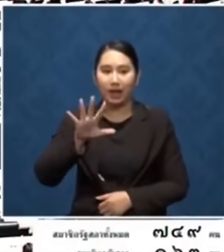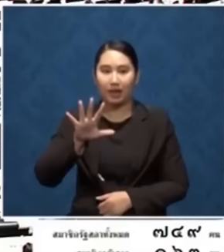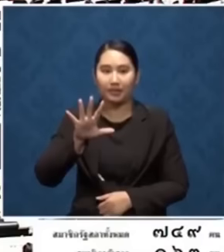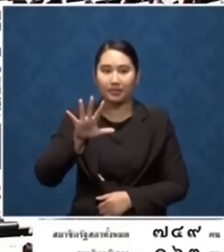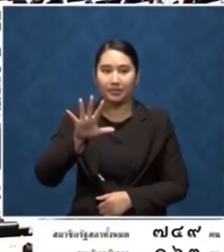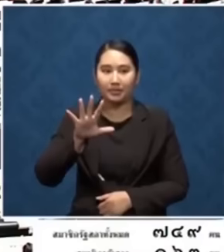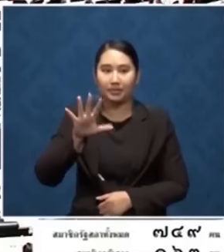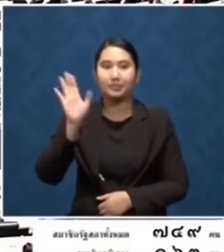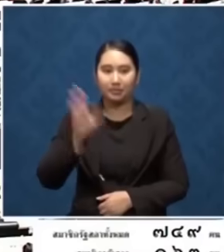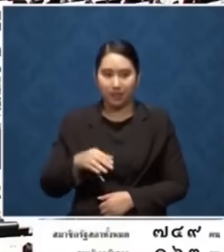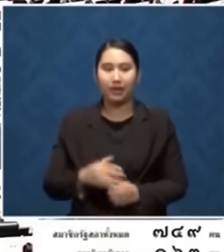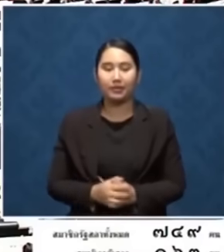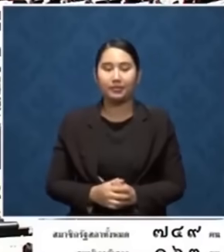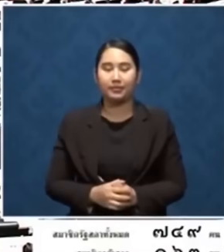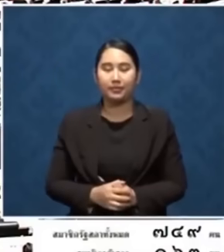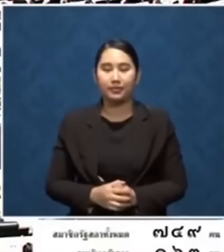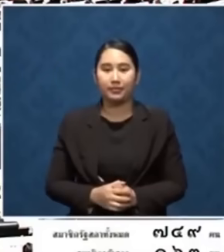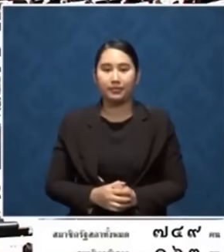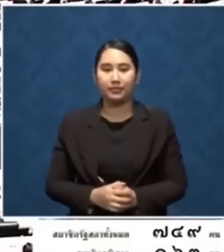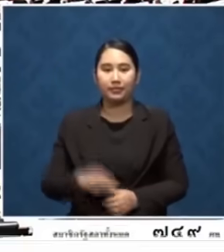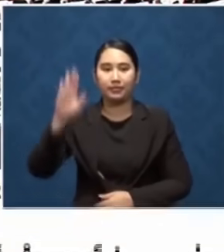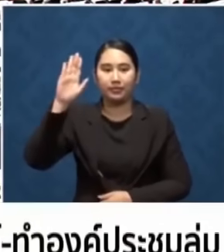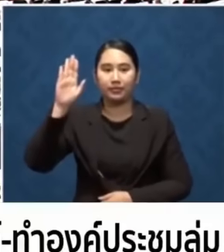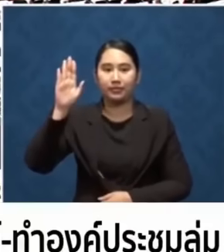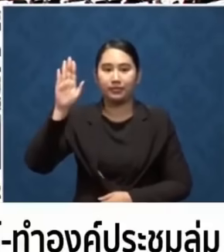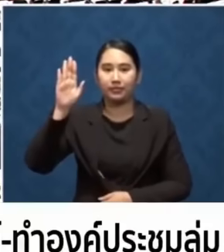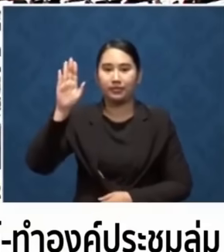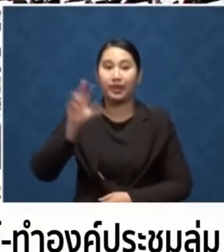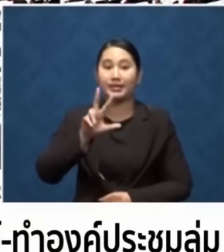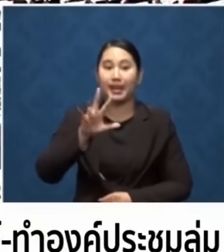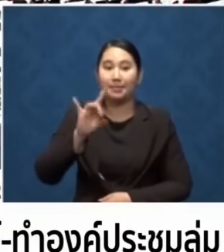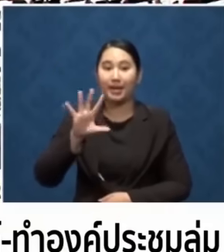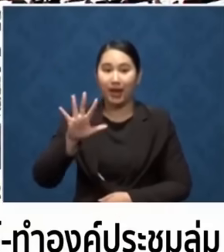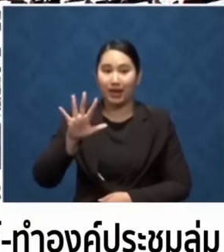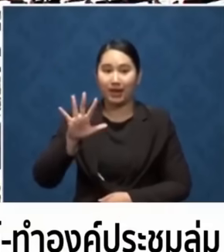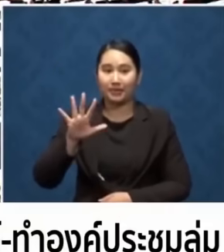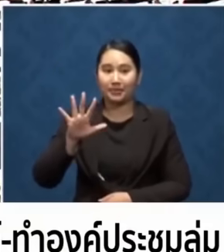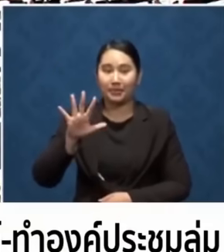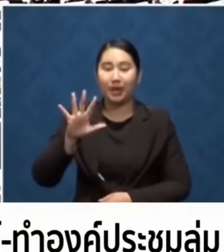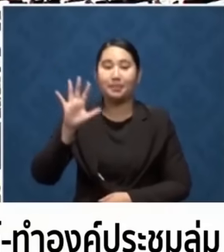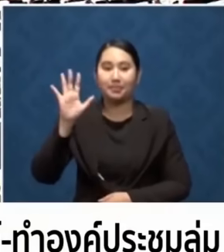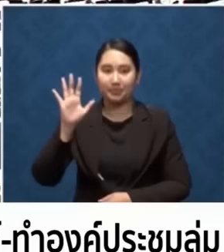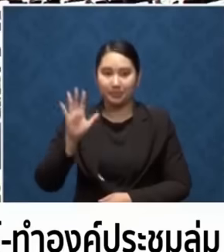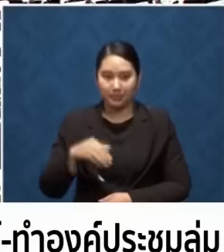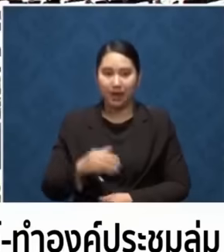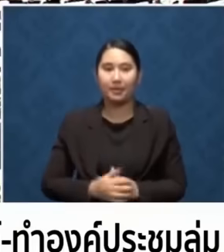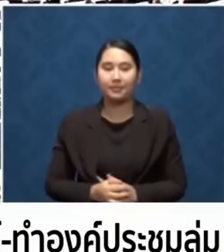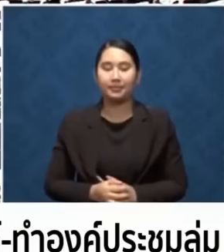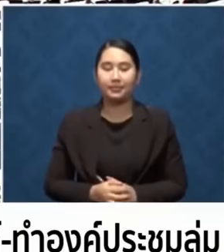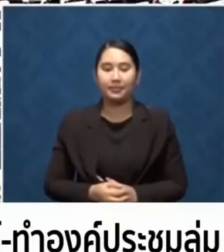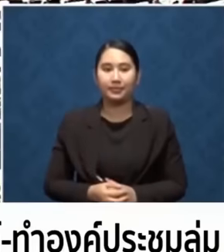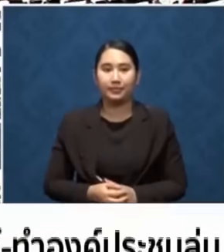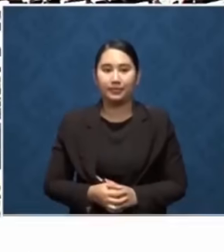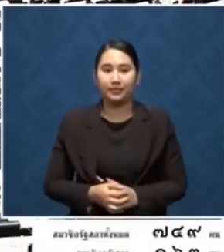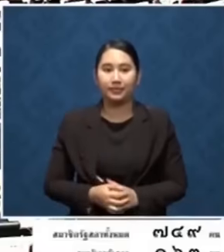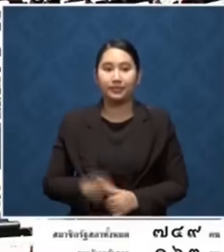ก250คนนะ ครับการชุมนุมนี่เขาจะเว้นรัศมี50เมตรนะครับท่านผู้ชมครับรอบรัฐสภานะ